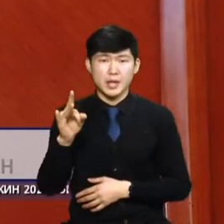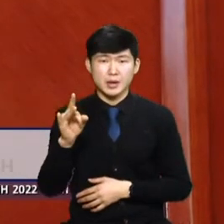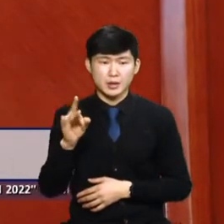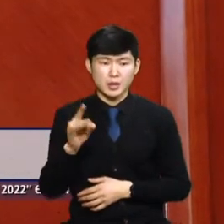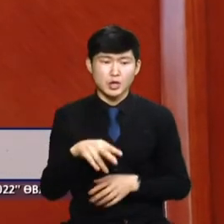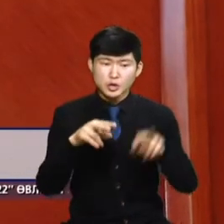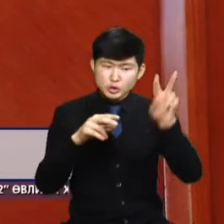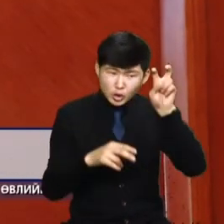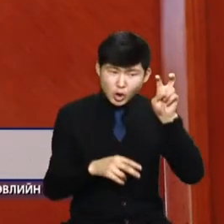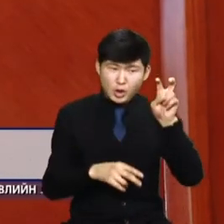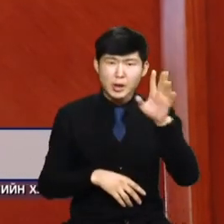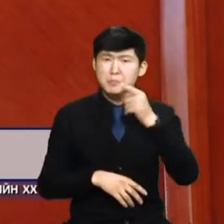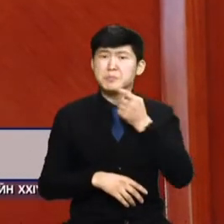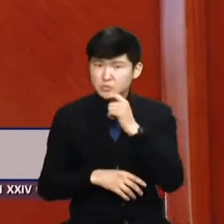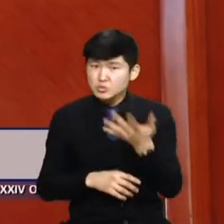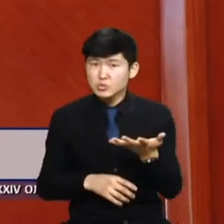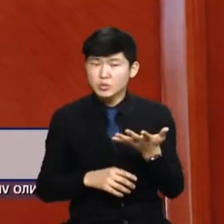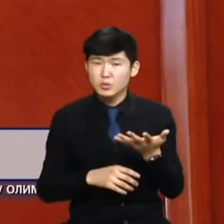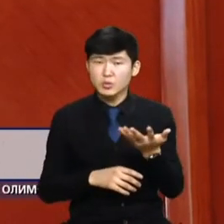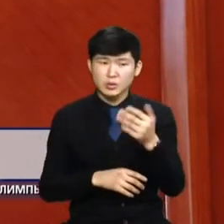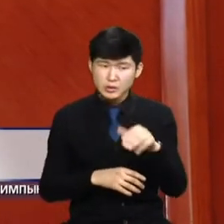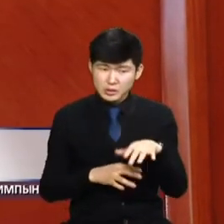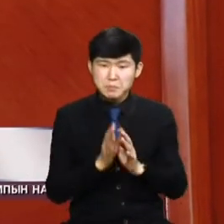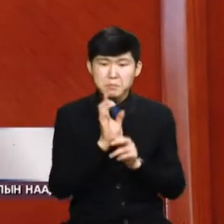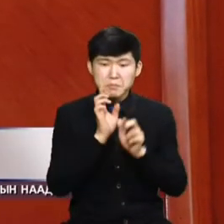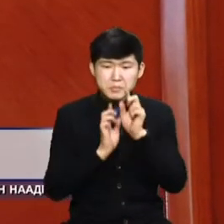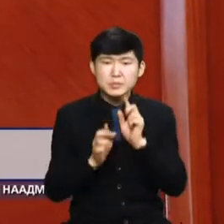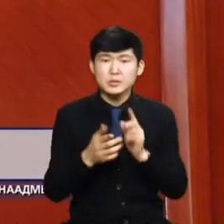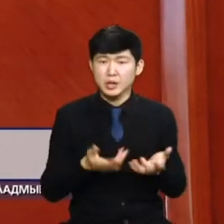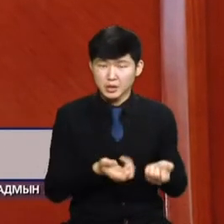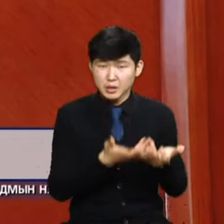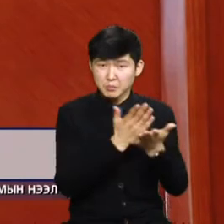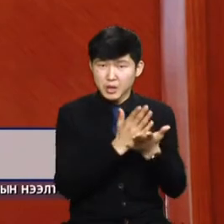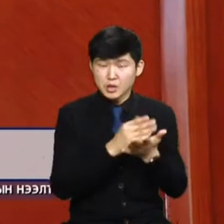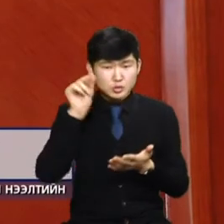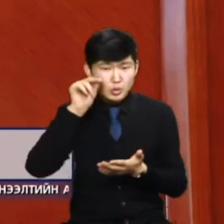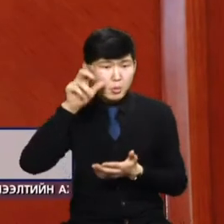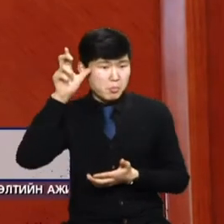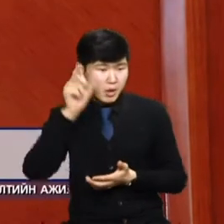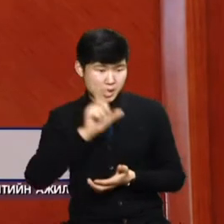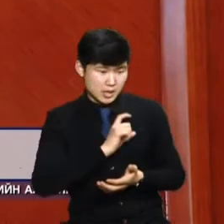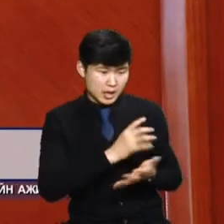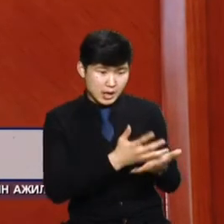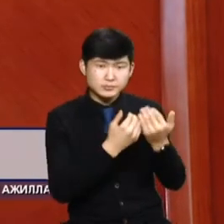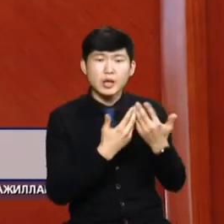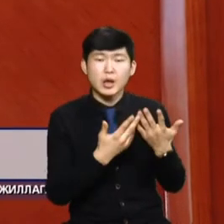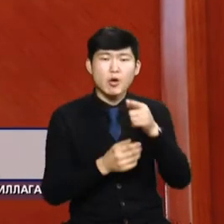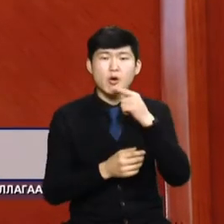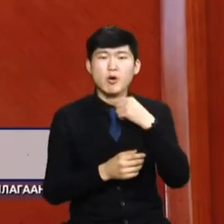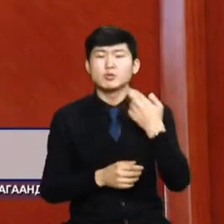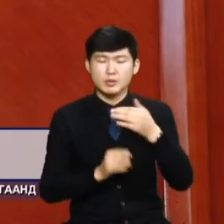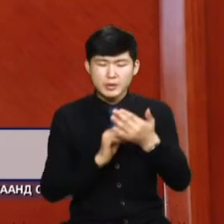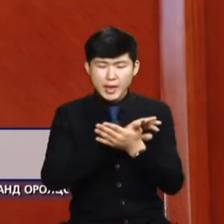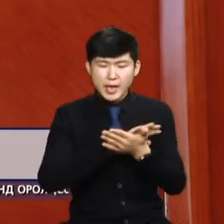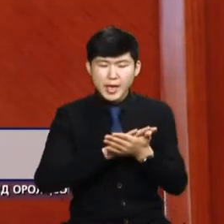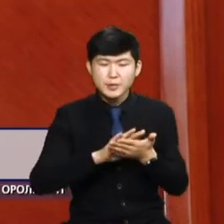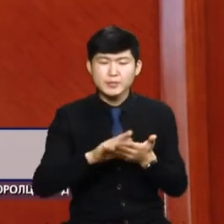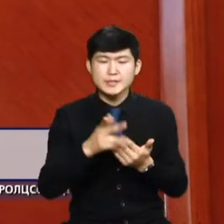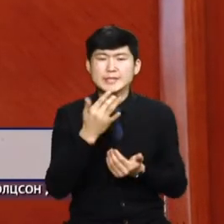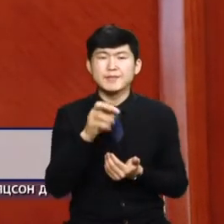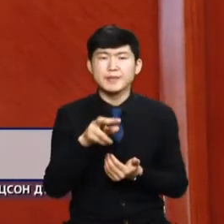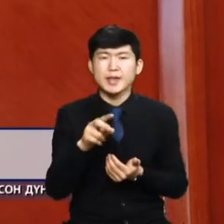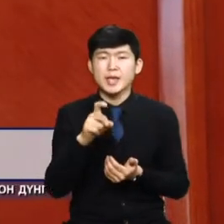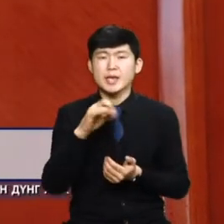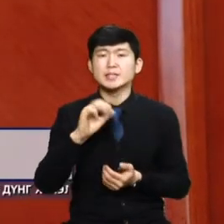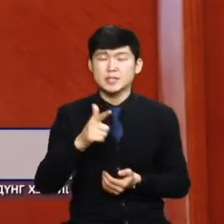за жорл орлонгийн асуудал хүндрэлтэй ийм одоо улсад бол ер нь одоо сурч босрох эрхийг хангахын тулд охтын одоо ариун цэврийн хэрэглэл одоо